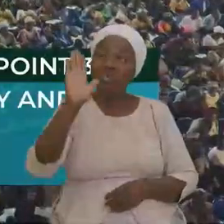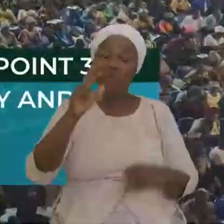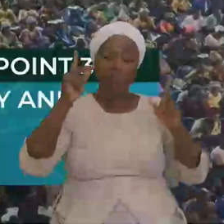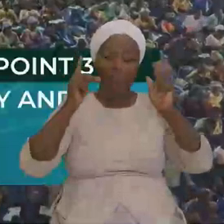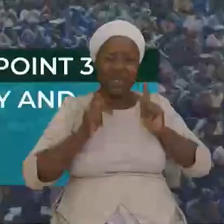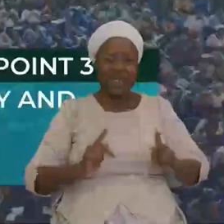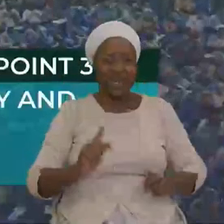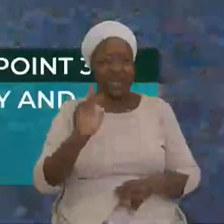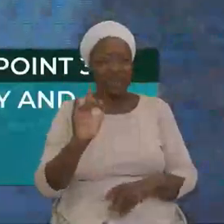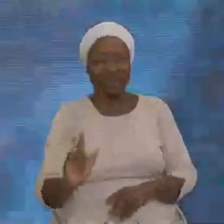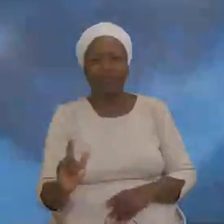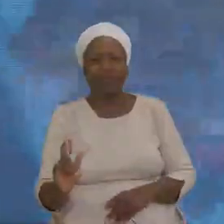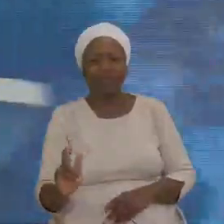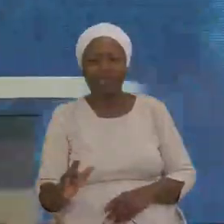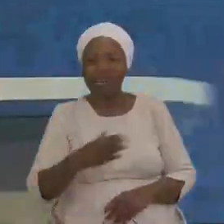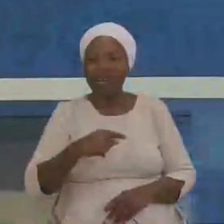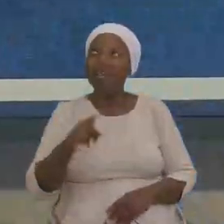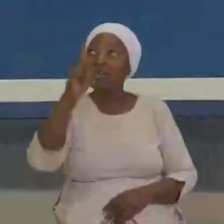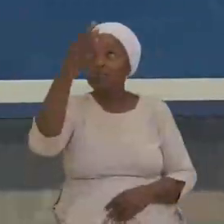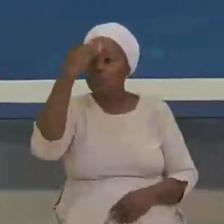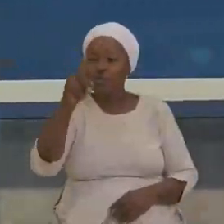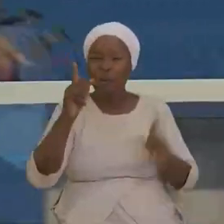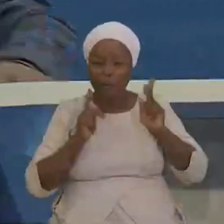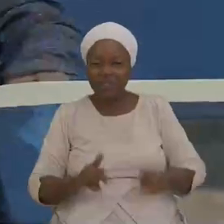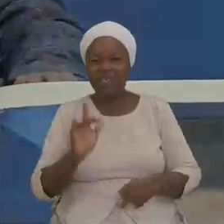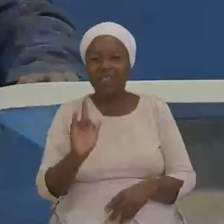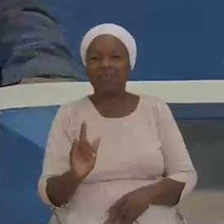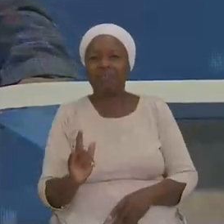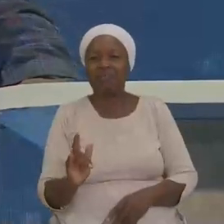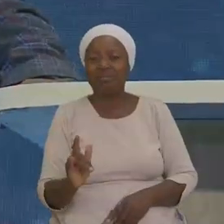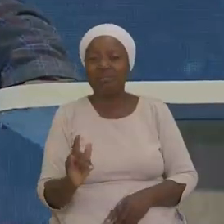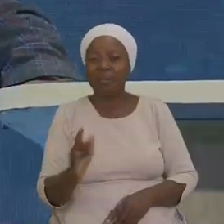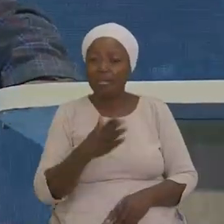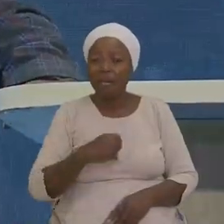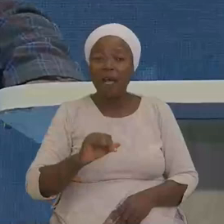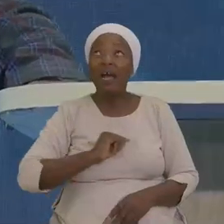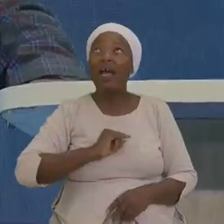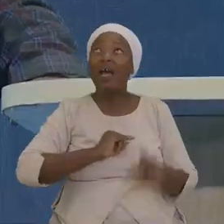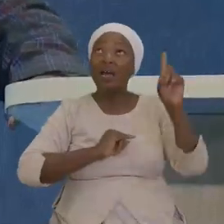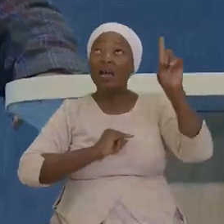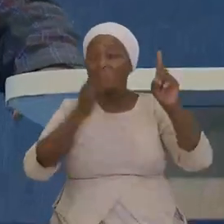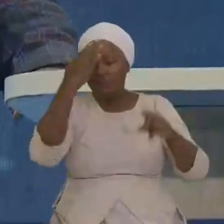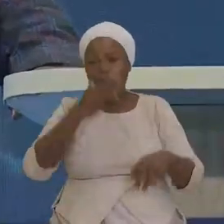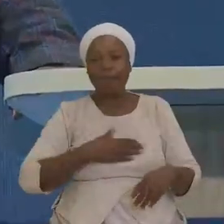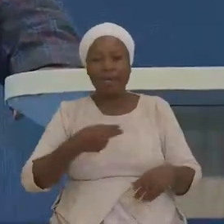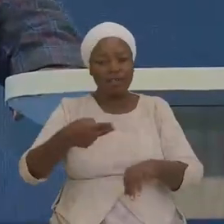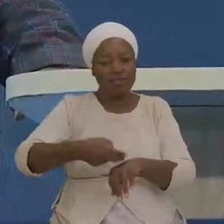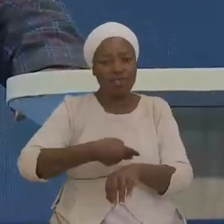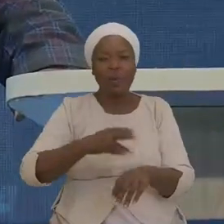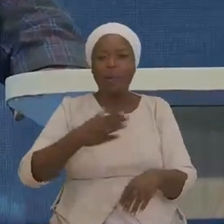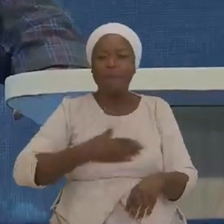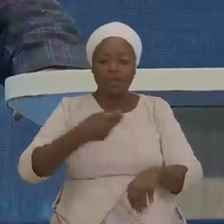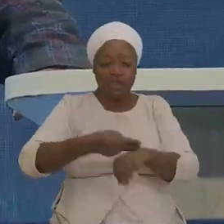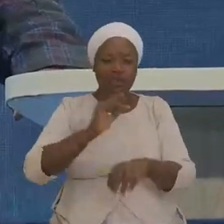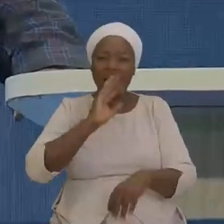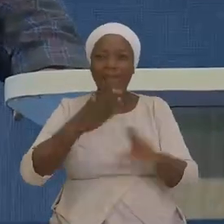connaîtrez personnellement. Et il vous connaît personnellement. Je connais mes brebis. Mes brebis sont à